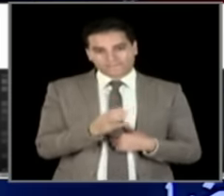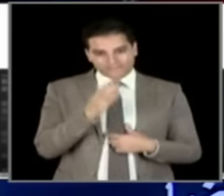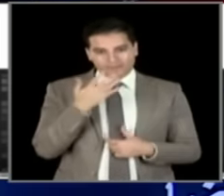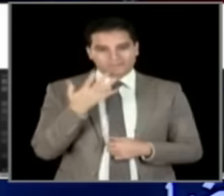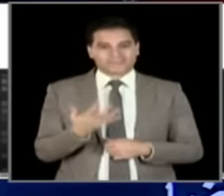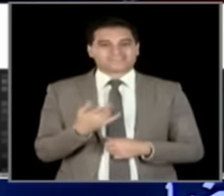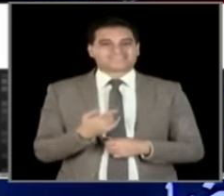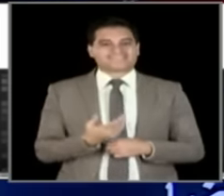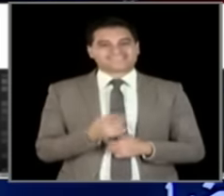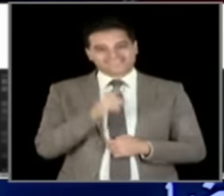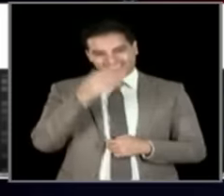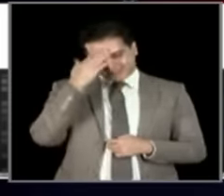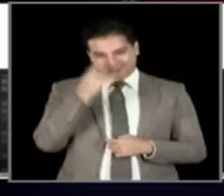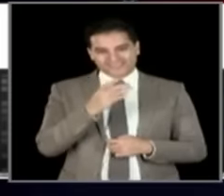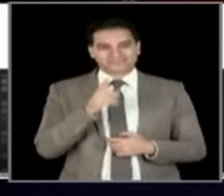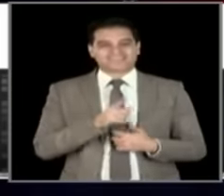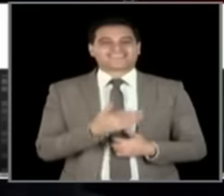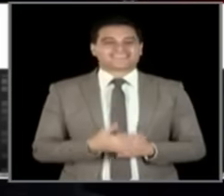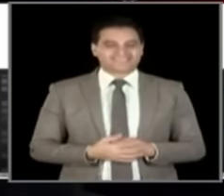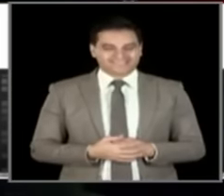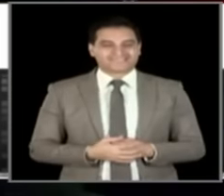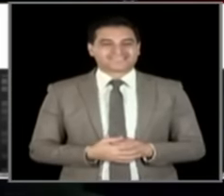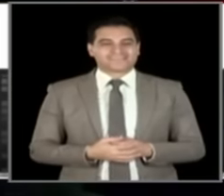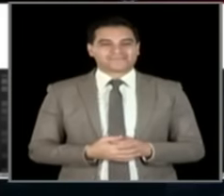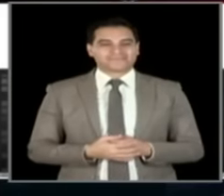مجرمة يا سعيد. إجابة صحيحة،